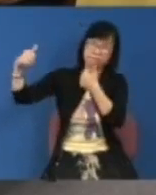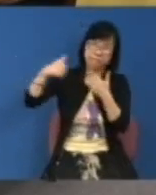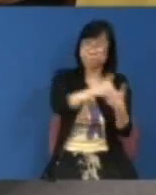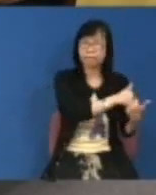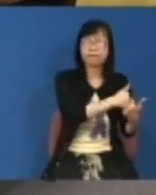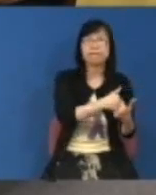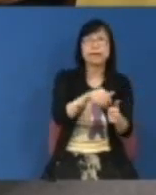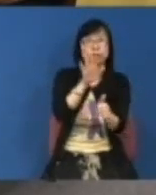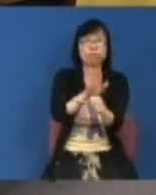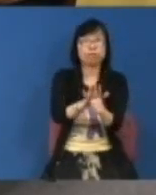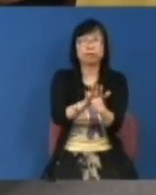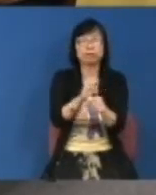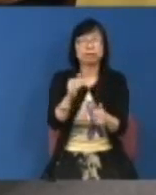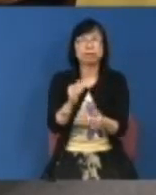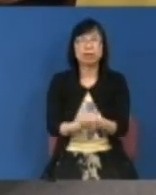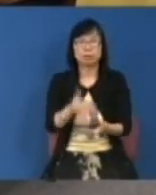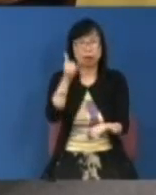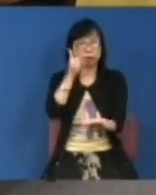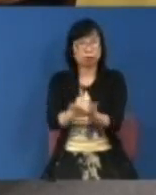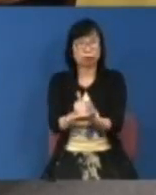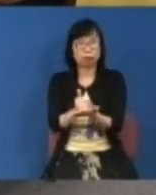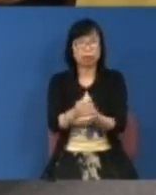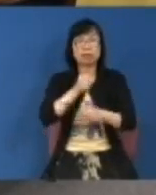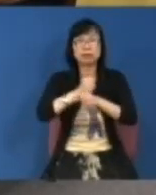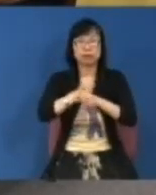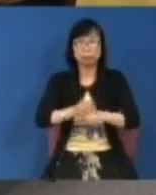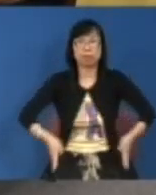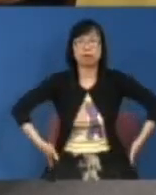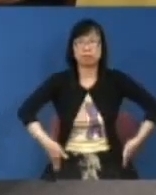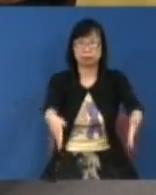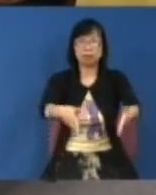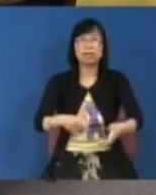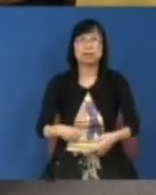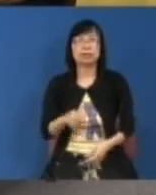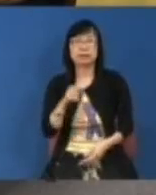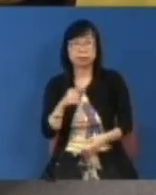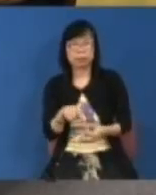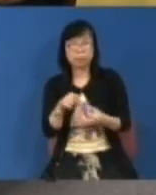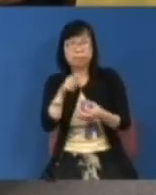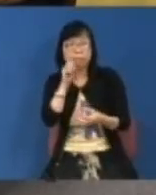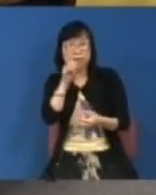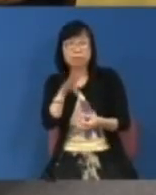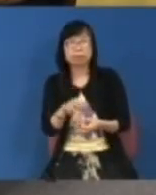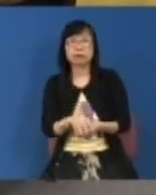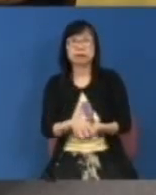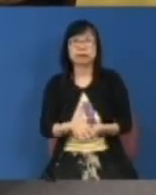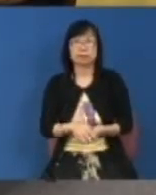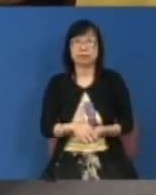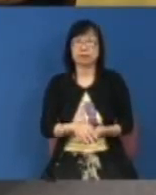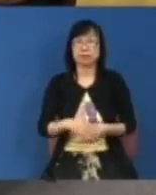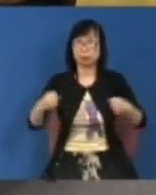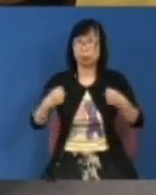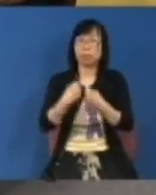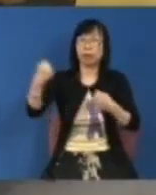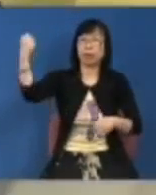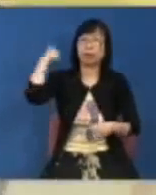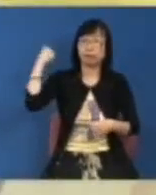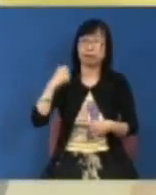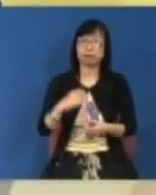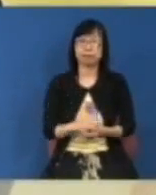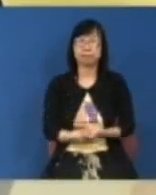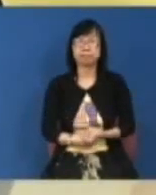防線啊，或者坐喺個馬路嗰度唔走啊，都叫暴力噶啦。係 啊， 因為你要推開啲警察先去得噶嘛，警察會攔你啊嘛。嗱，